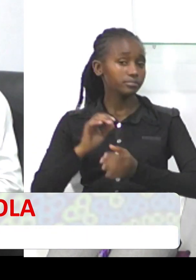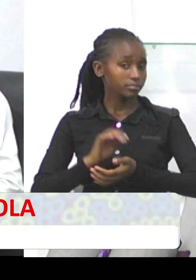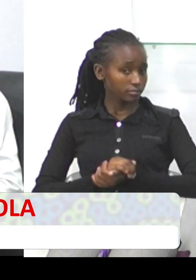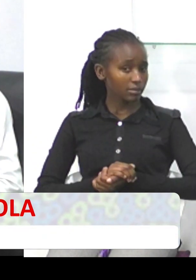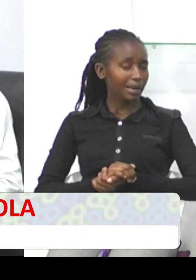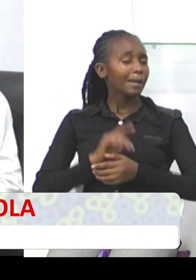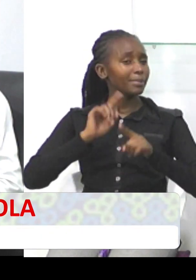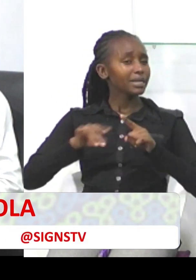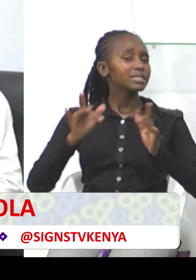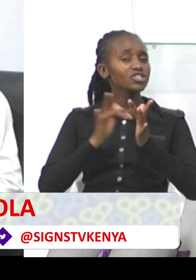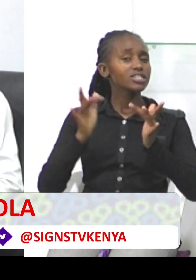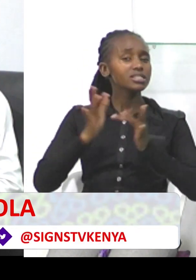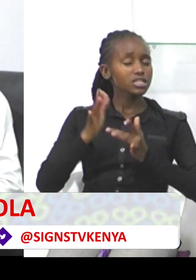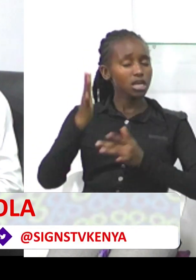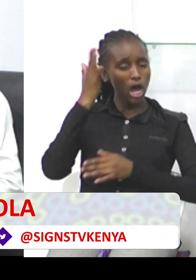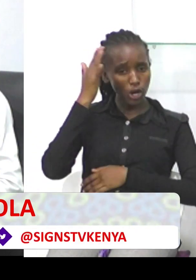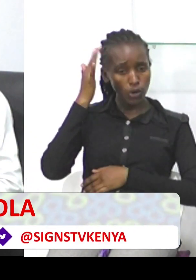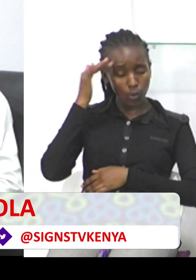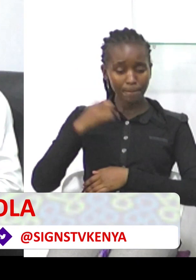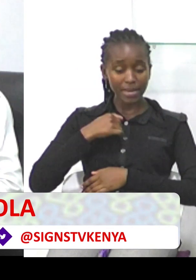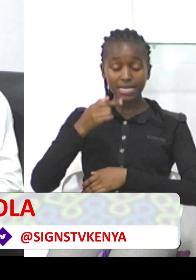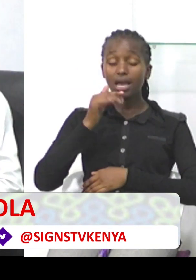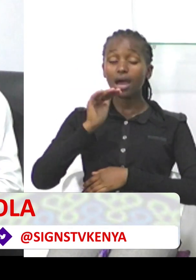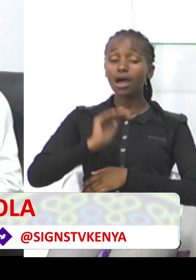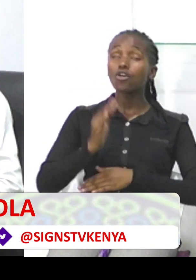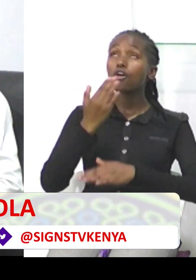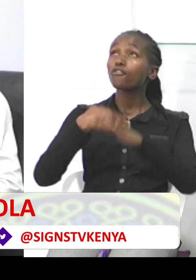Mungu, na kale kwa nafaili alitumwa na Mungu.